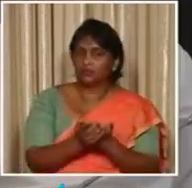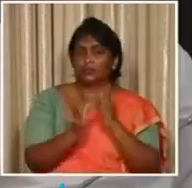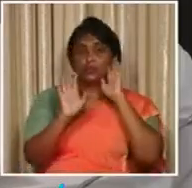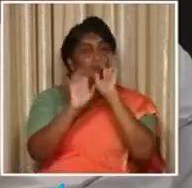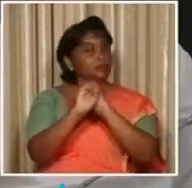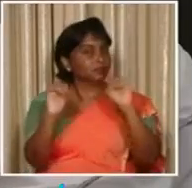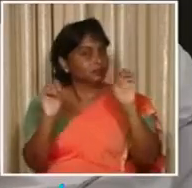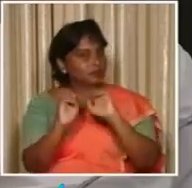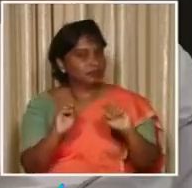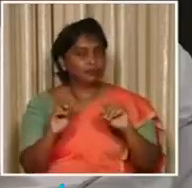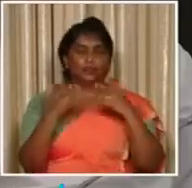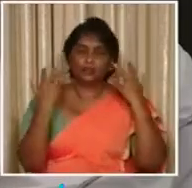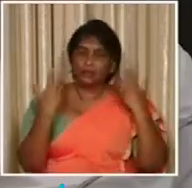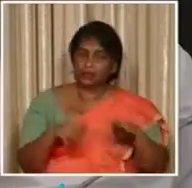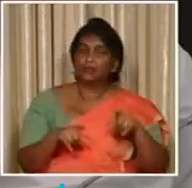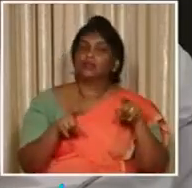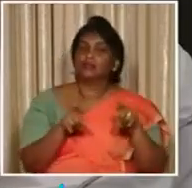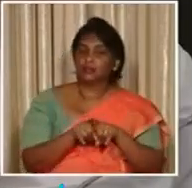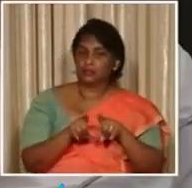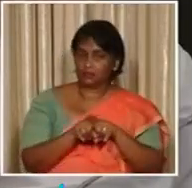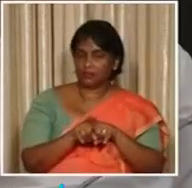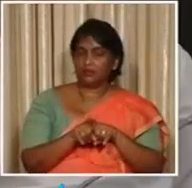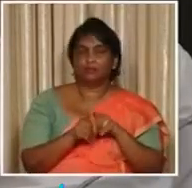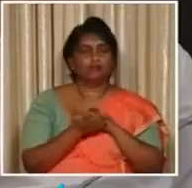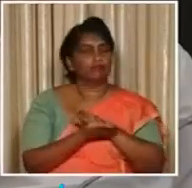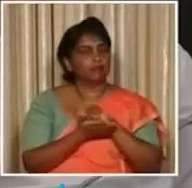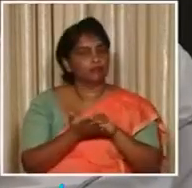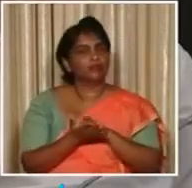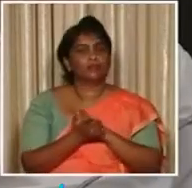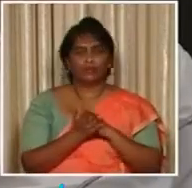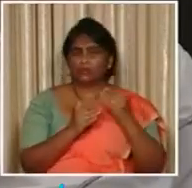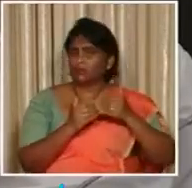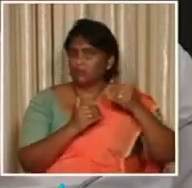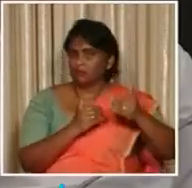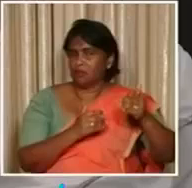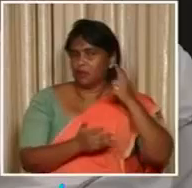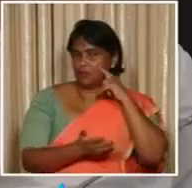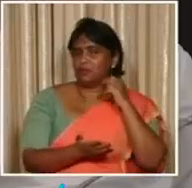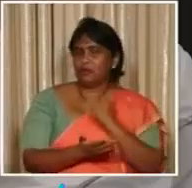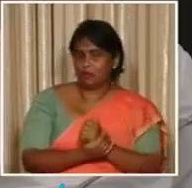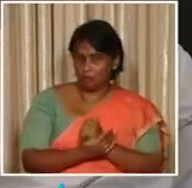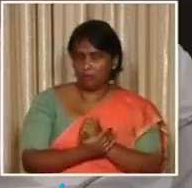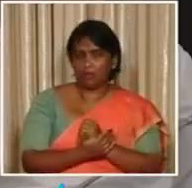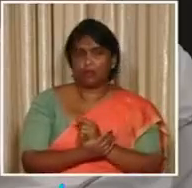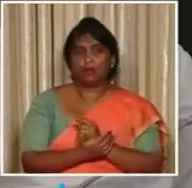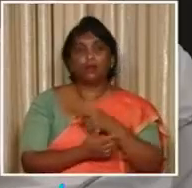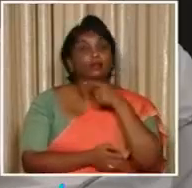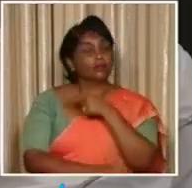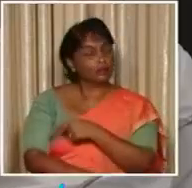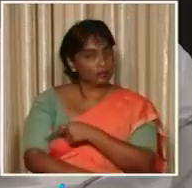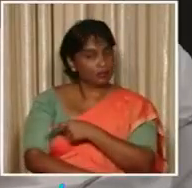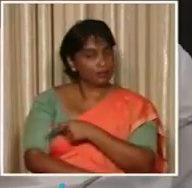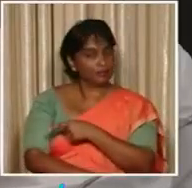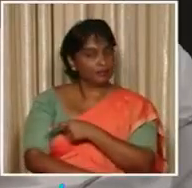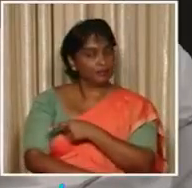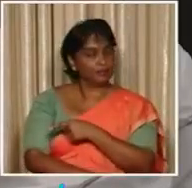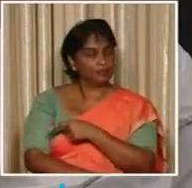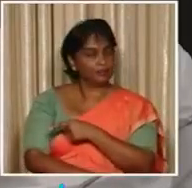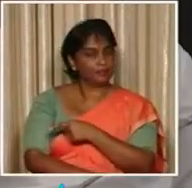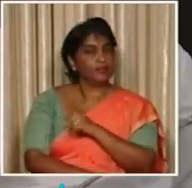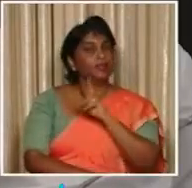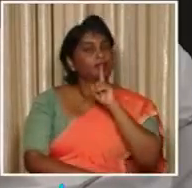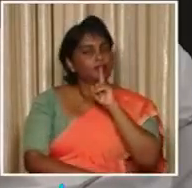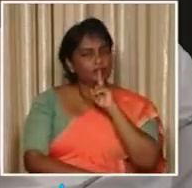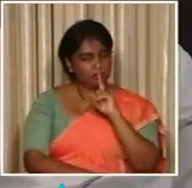කරලා ඉඳලා ඒවට පිළියම් යදීම සෑහෙන අමාරු කාර්යයක්. ඉතින් මෙතුමාගේ මේ